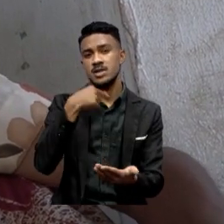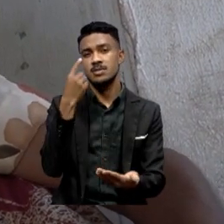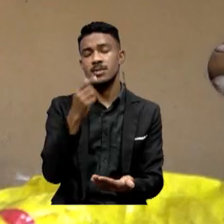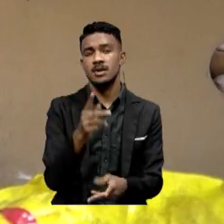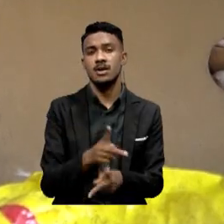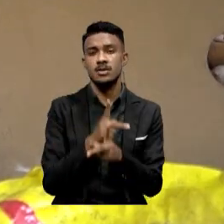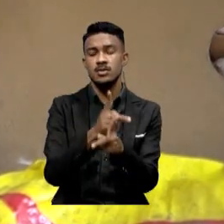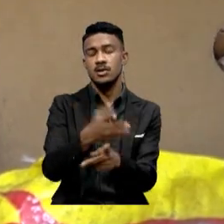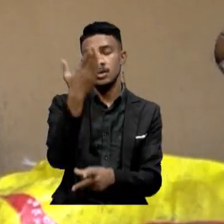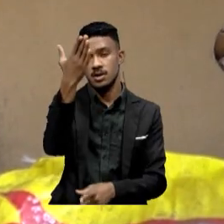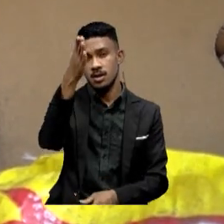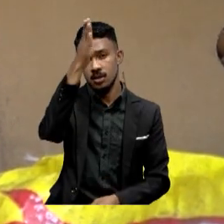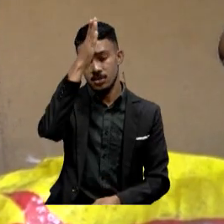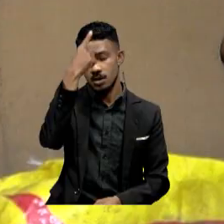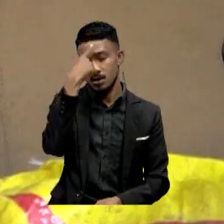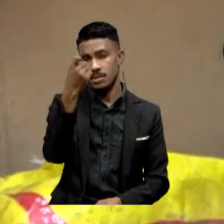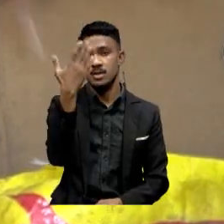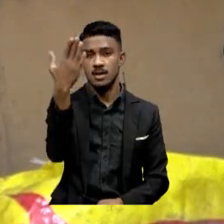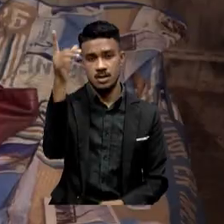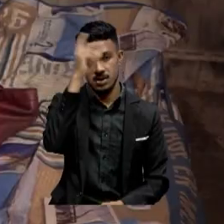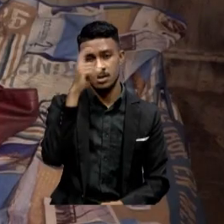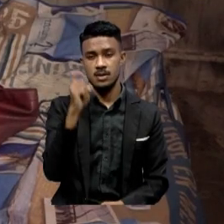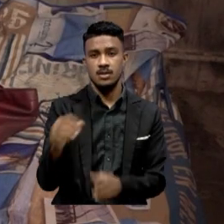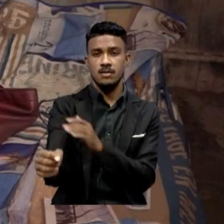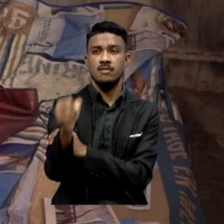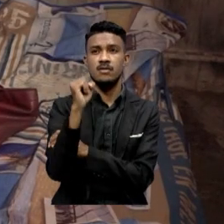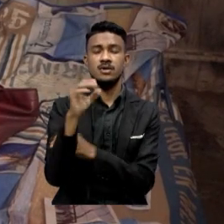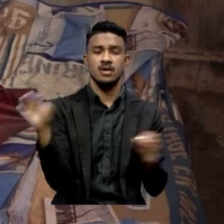bani aman, tam bani rasi ki dade avansada no forsa la iono.